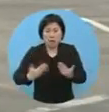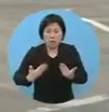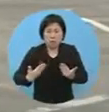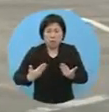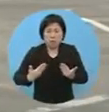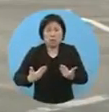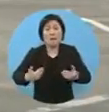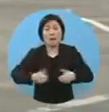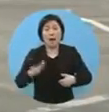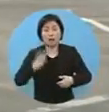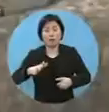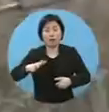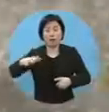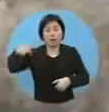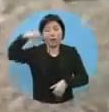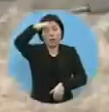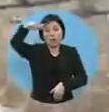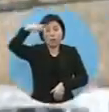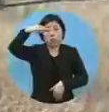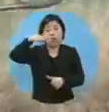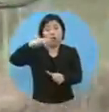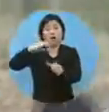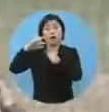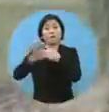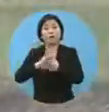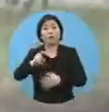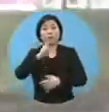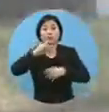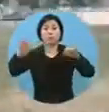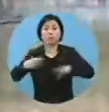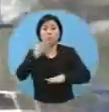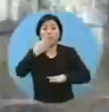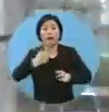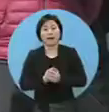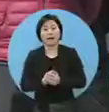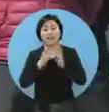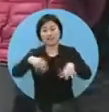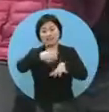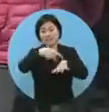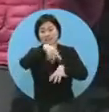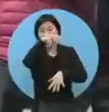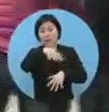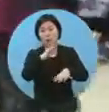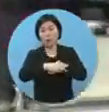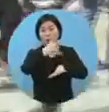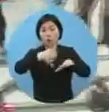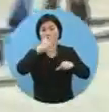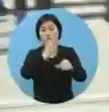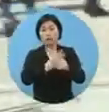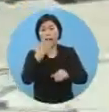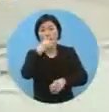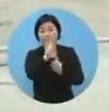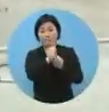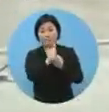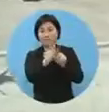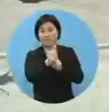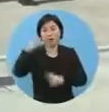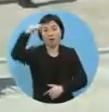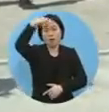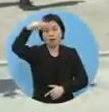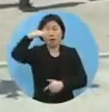드론을 이용하면 10분 만에 끝낼 수 있습니다. 전남 신안군에서 농사를 짓는 김덕관 씨. 드론을 농사에